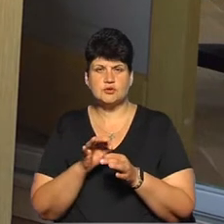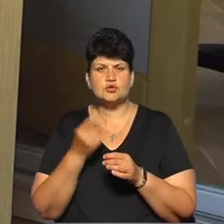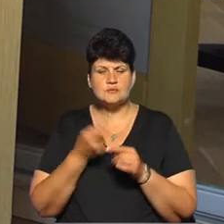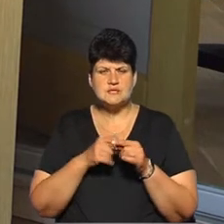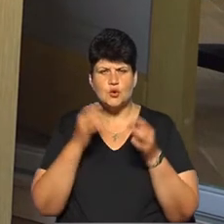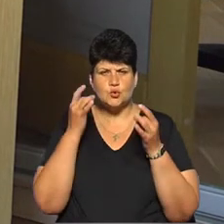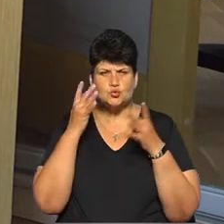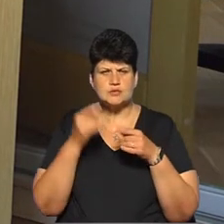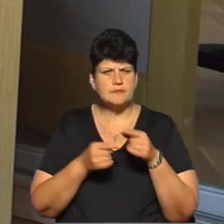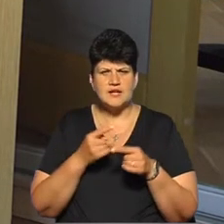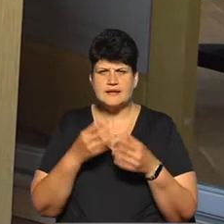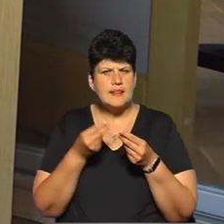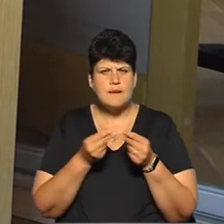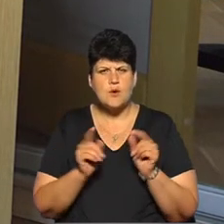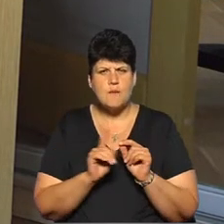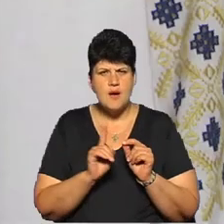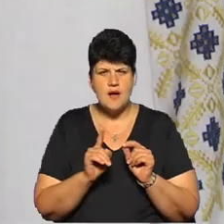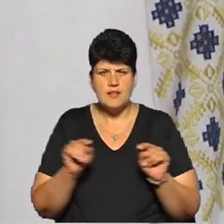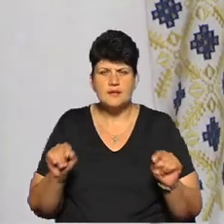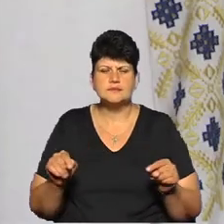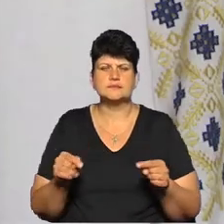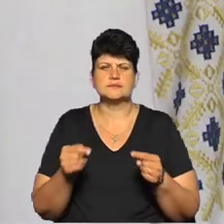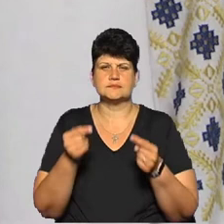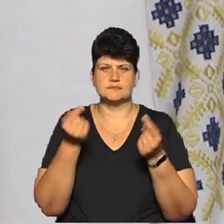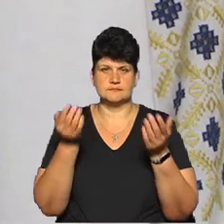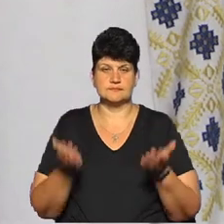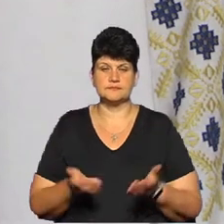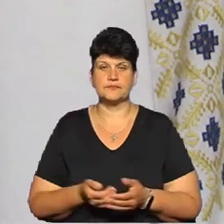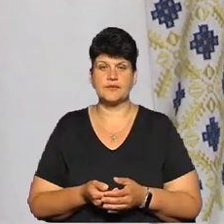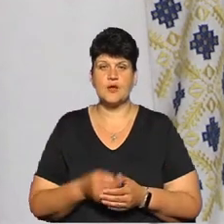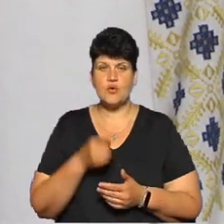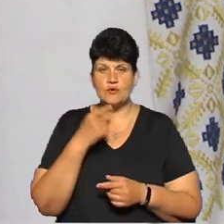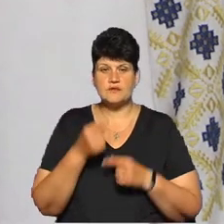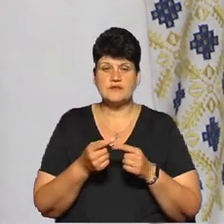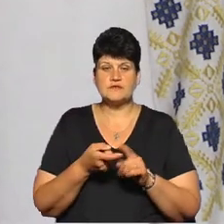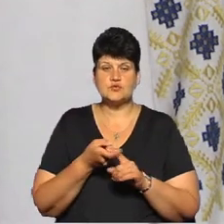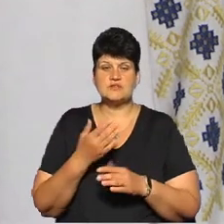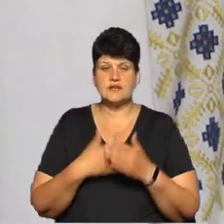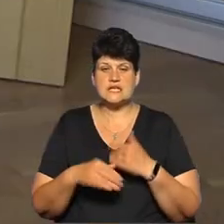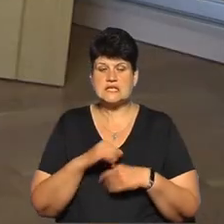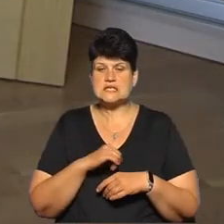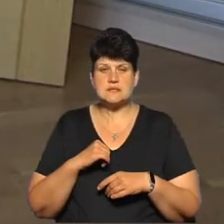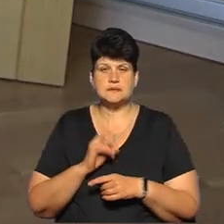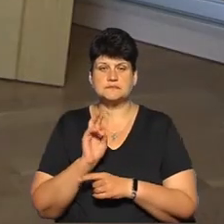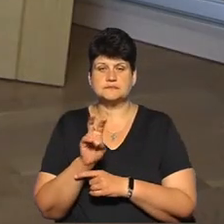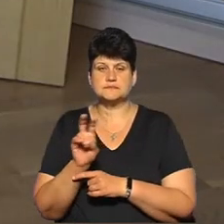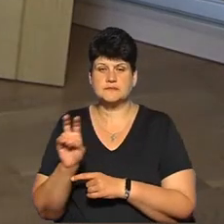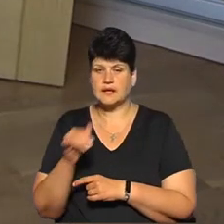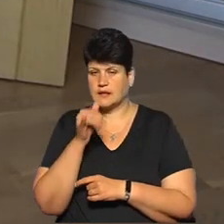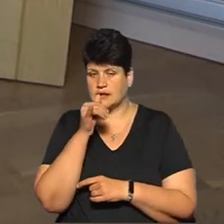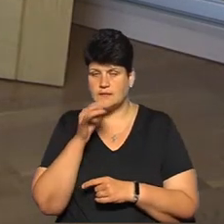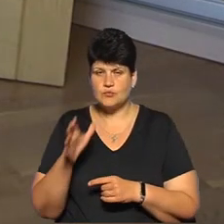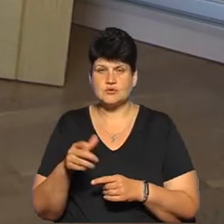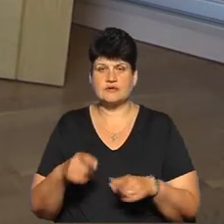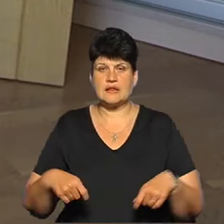не пропала, не зникла, а навпаки відродилась. Ольга Кундес каже, через інвалідність сама не може відвідувати музеї. Майстриня пересувається на